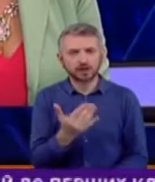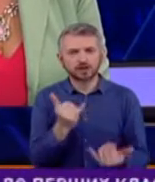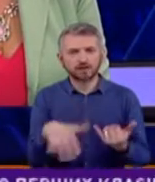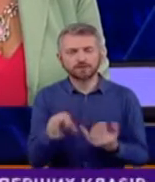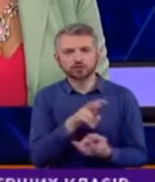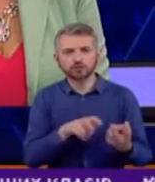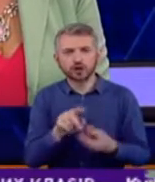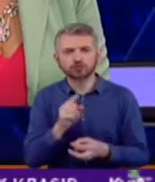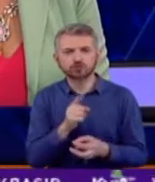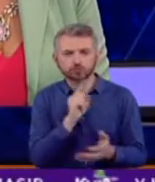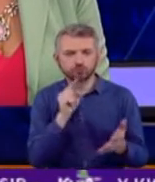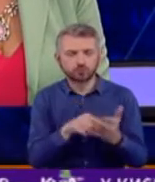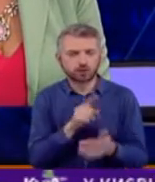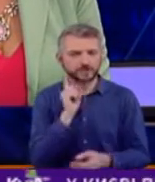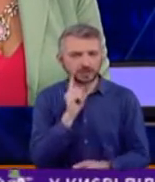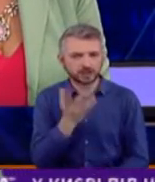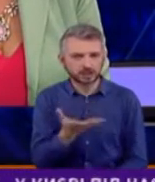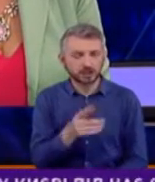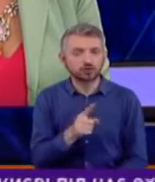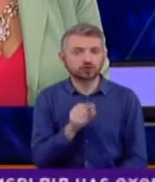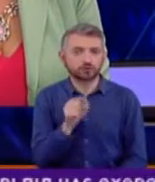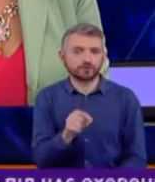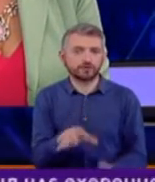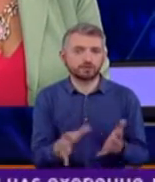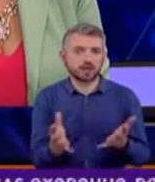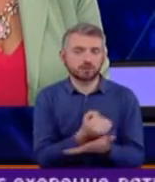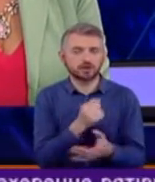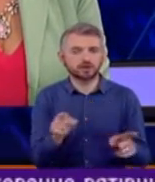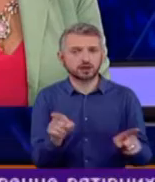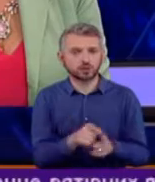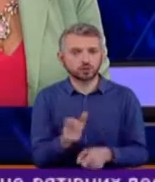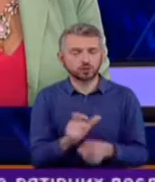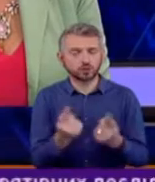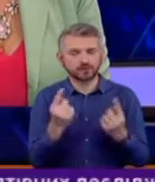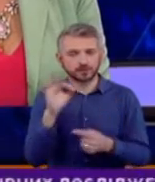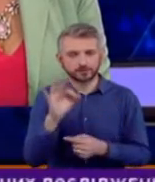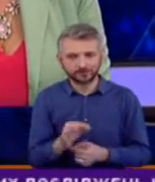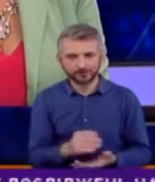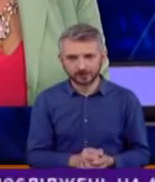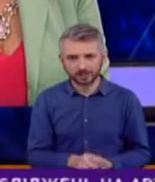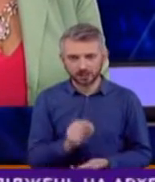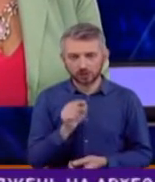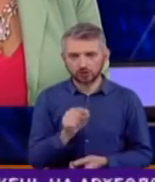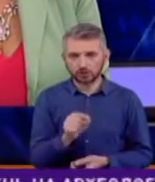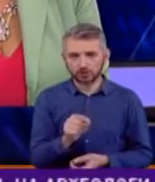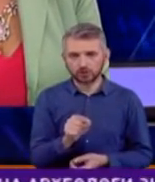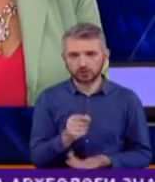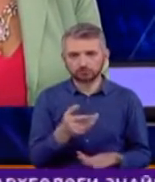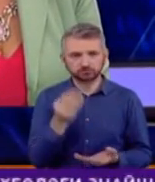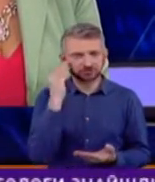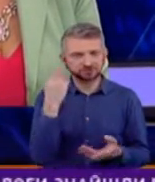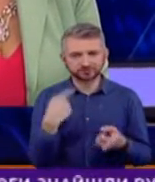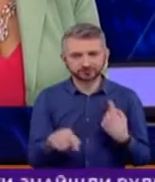шукають, чому пройшов Зеленський. Ну чому він все-таки набрав такий дуже великий? І тут розходяться